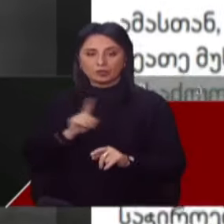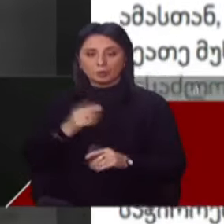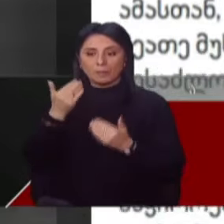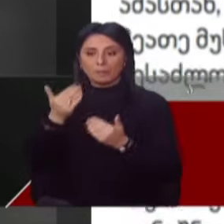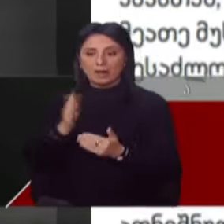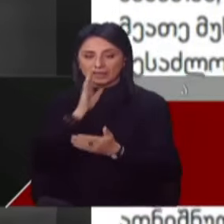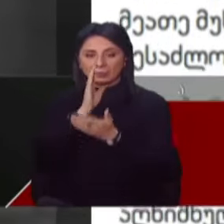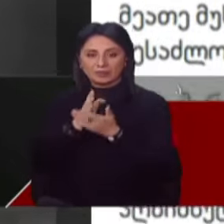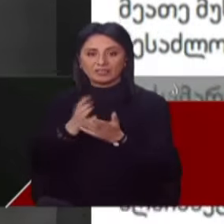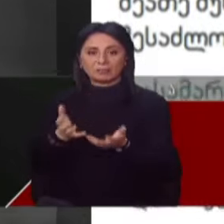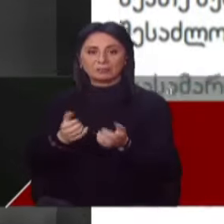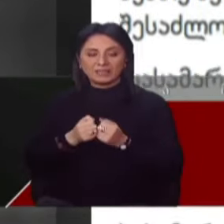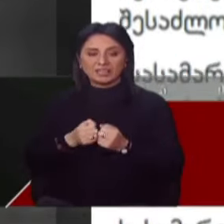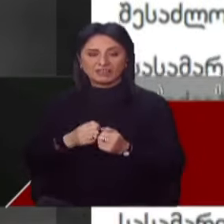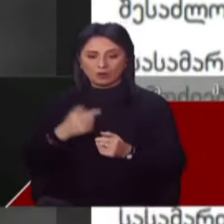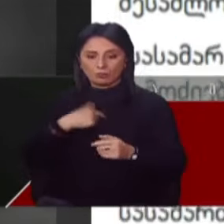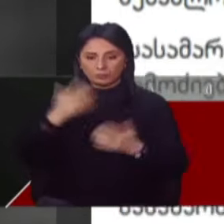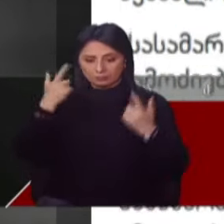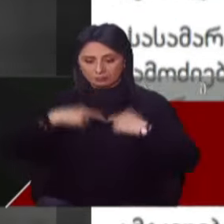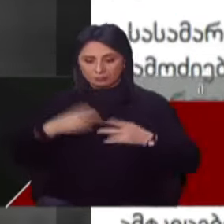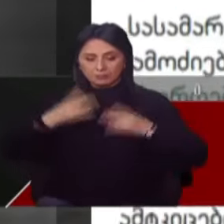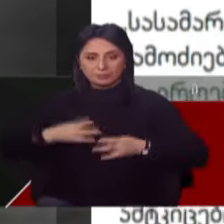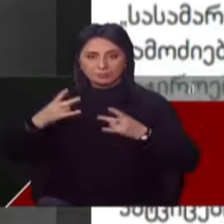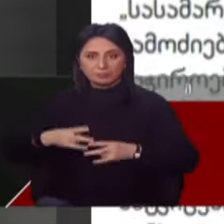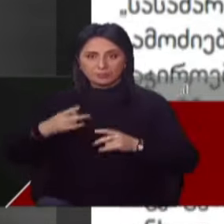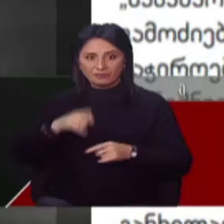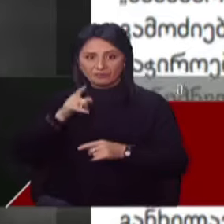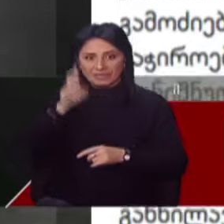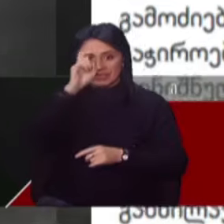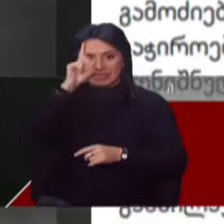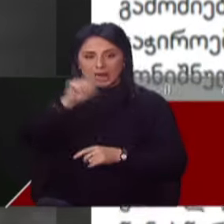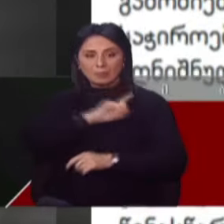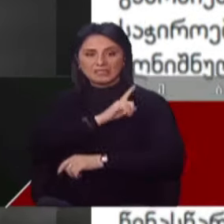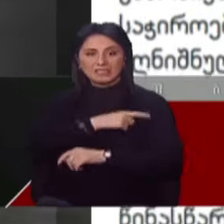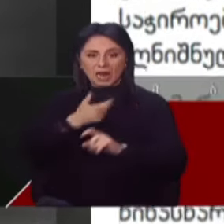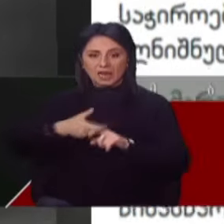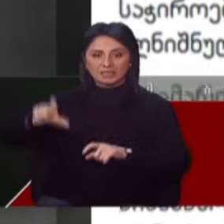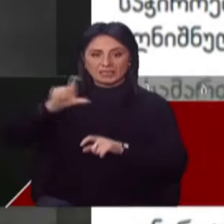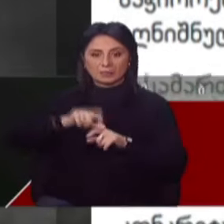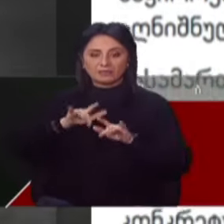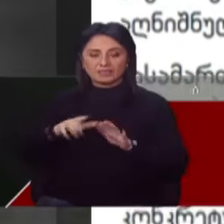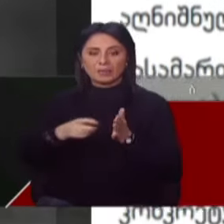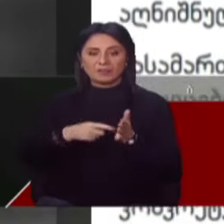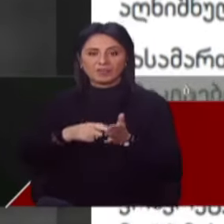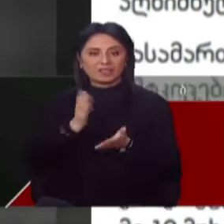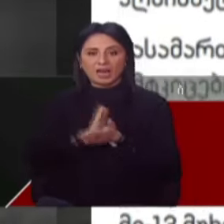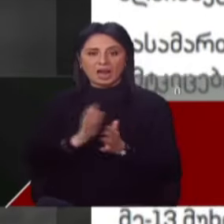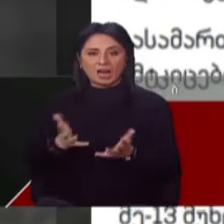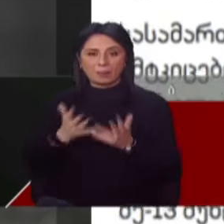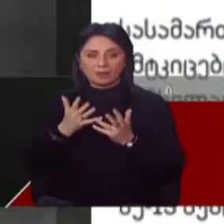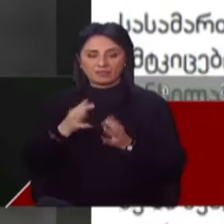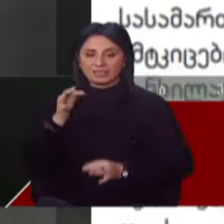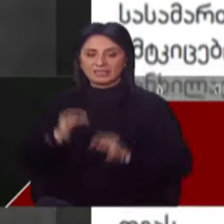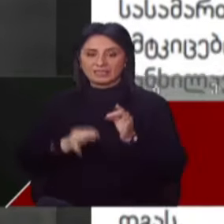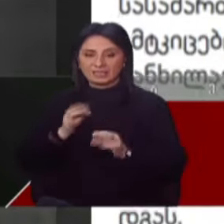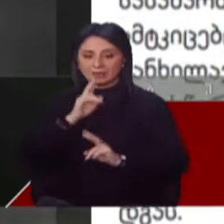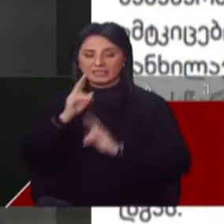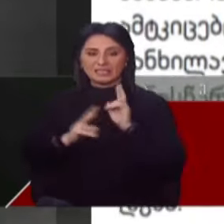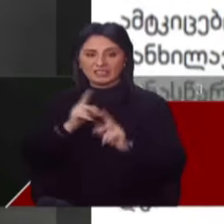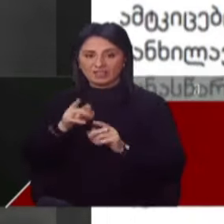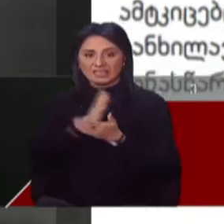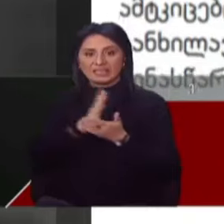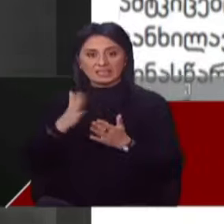მათ მიერ მიღებული ტრავმები სახელმწიფოს მიერ ძალის გადამეტების შედეგია და ამ საქმის გამოძიება არ არის ეფექტური. სასამართლომ სარჩელის